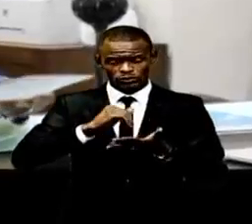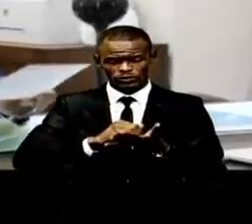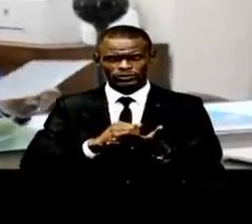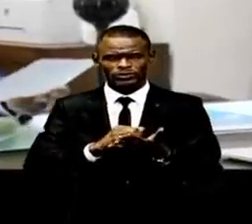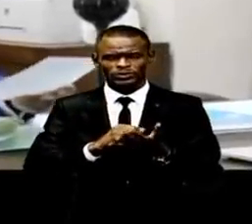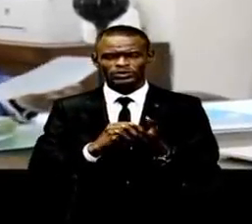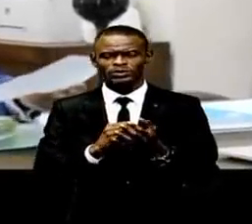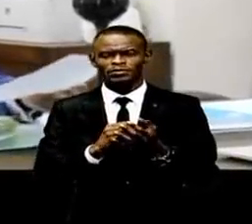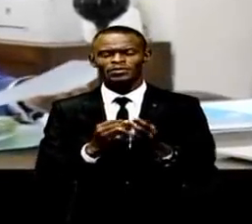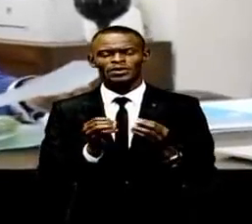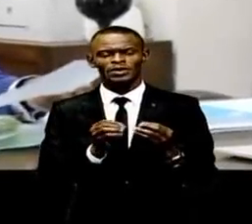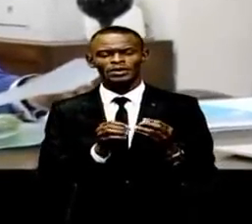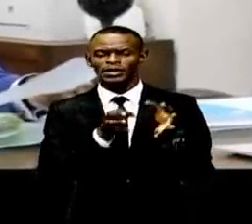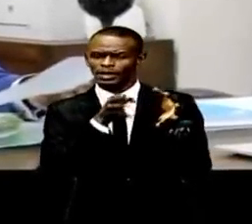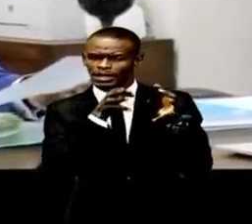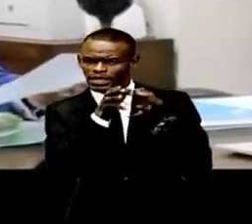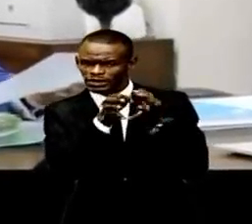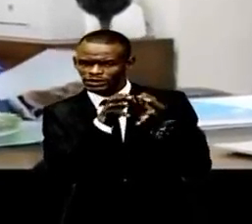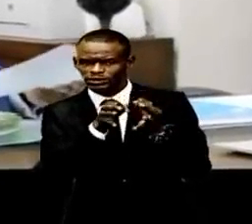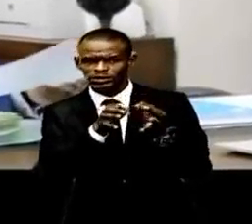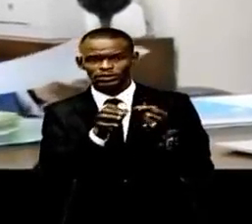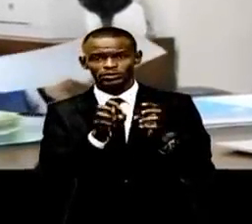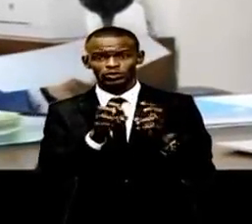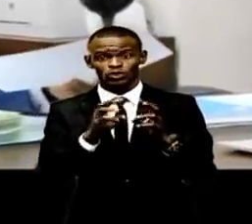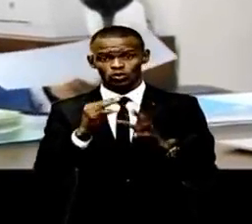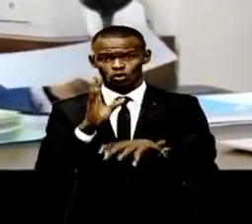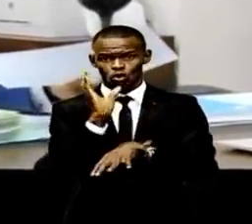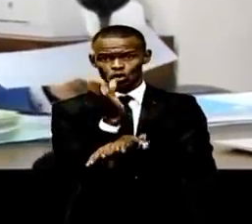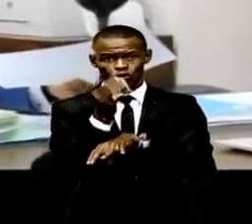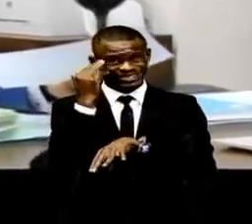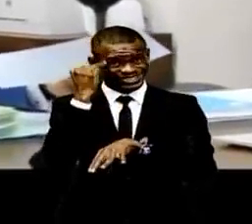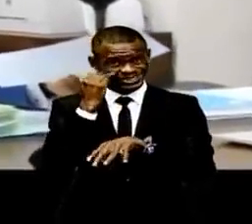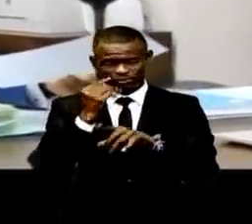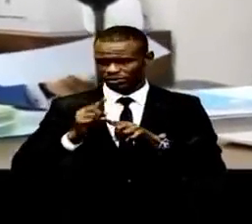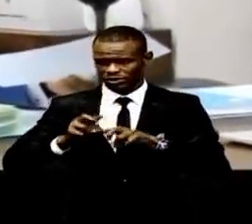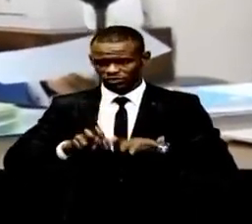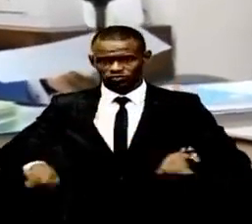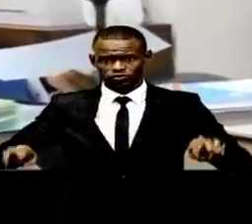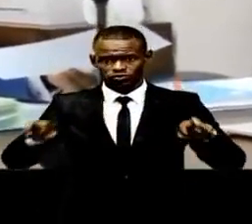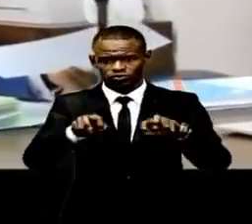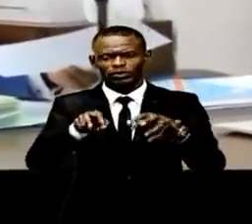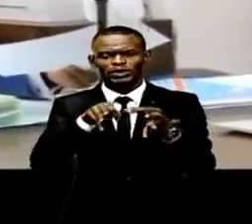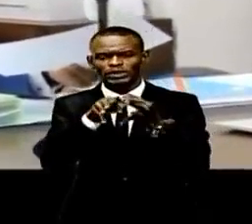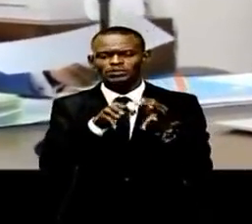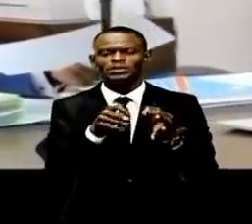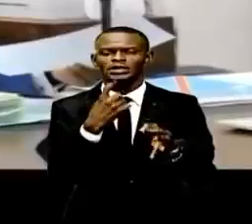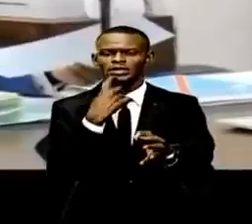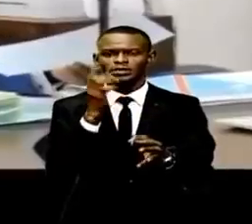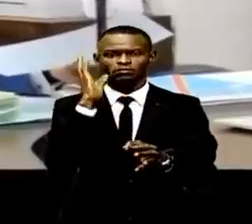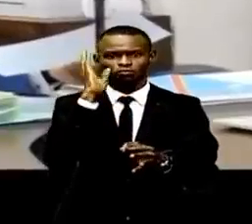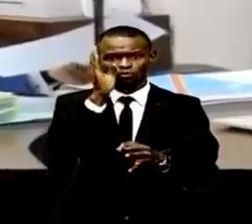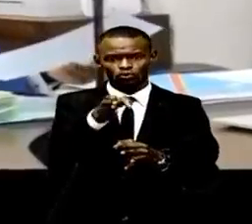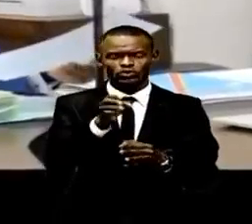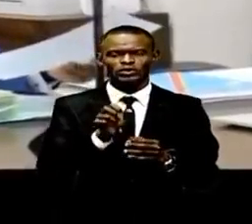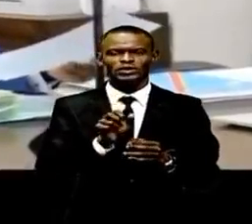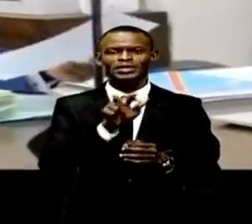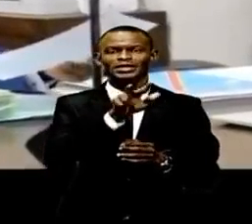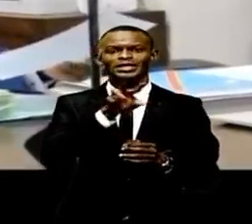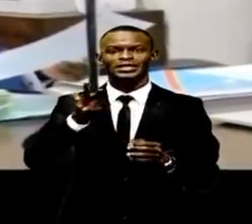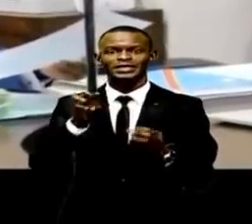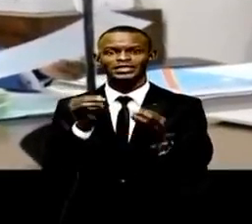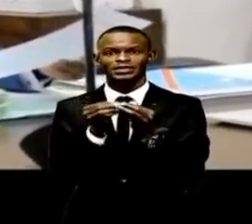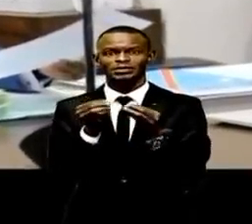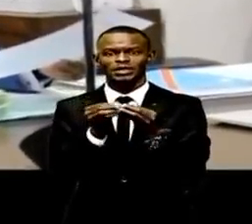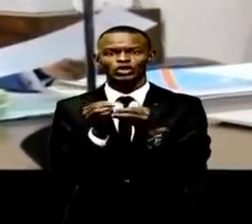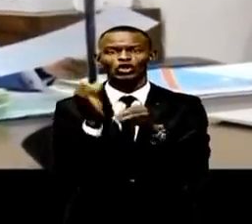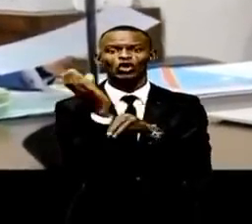tenue à Kinshasa depuis le 23 mai 2022 des assises de la 39e session ordinaire du Conseil de ministres du Conseil africain